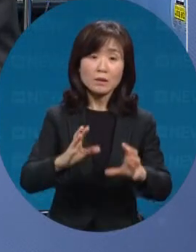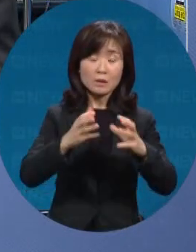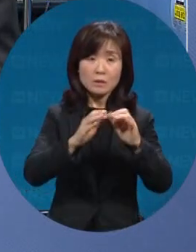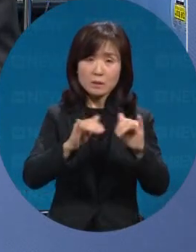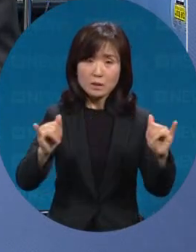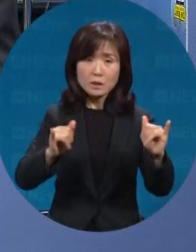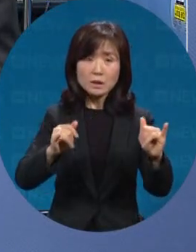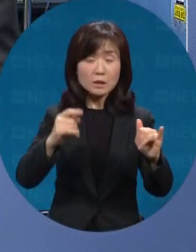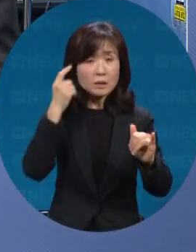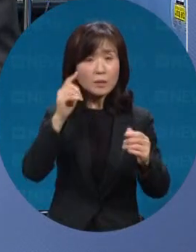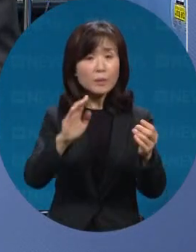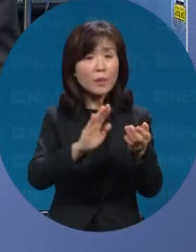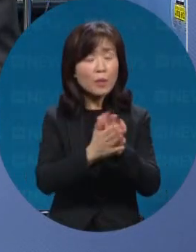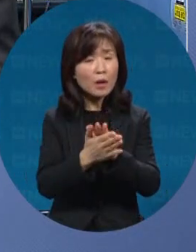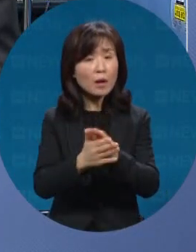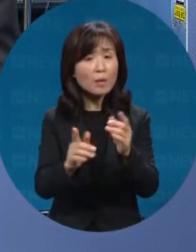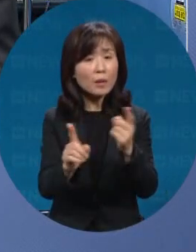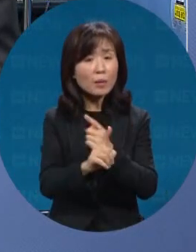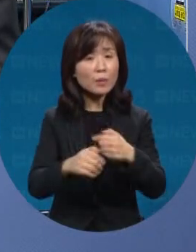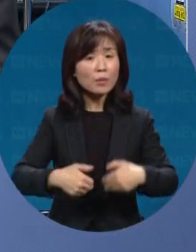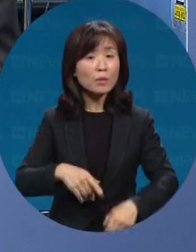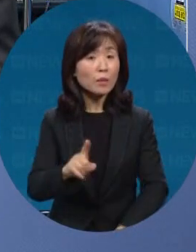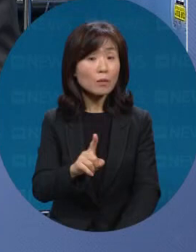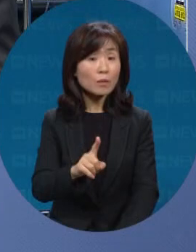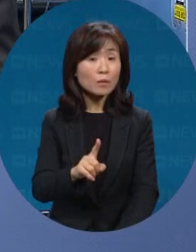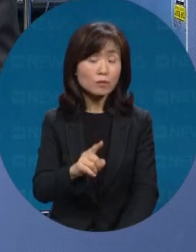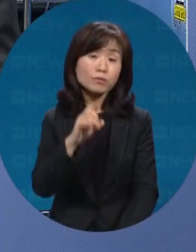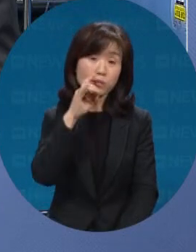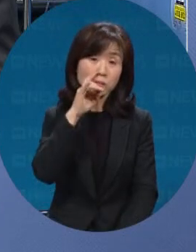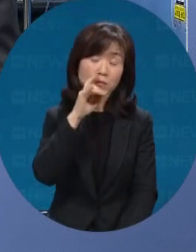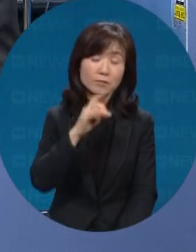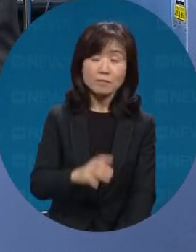어떤 부분인지 한번 강조 말씀 부탁드립니다.